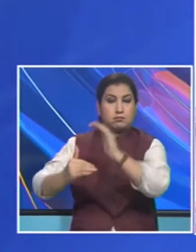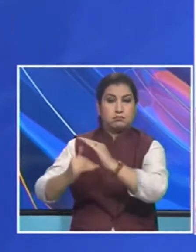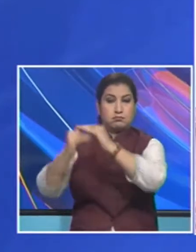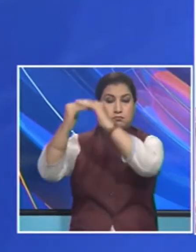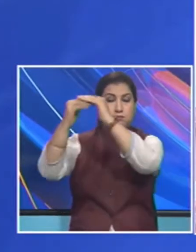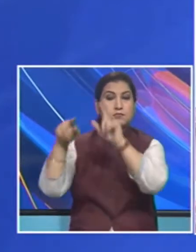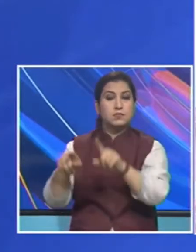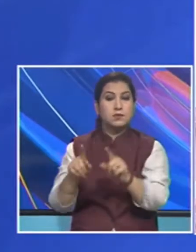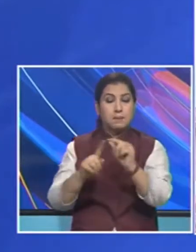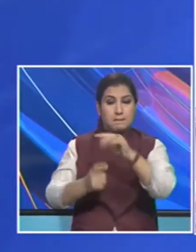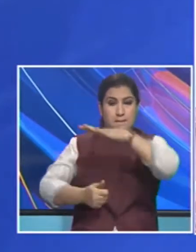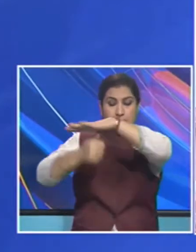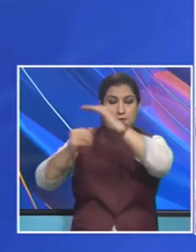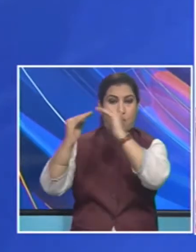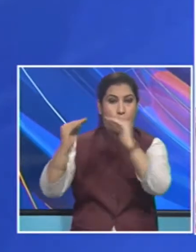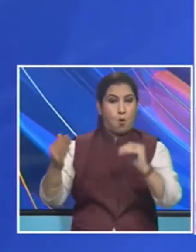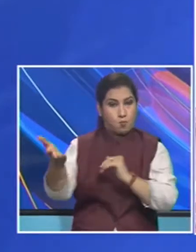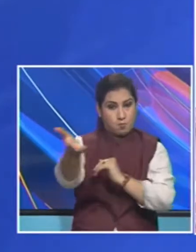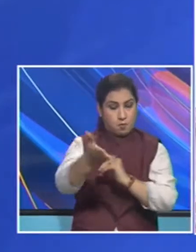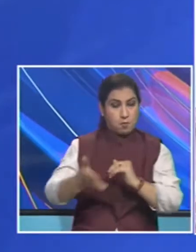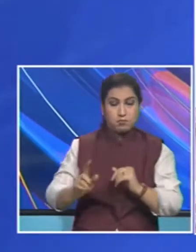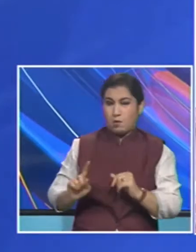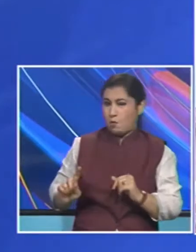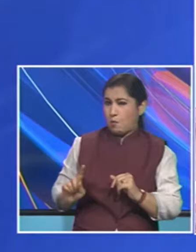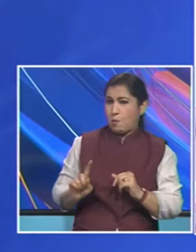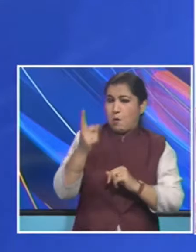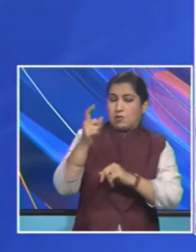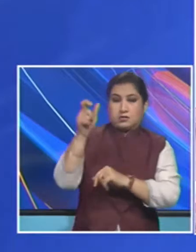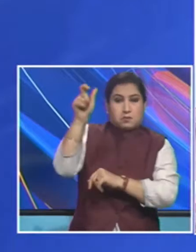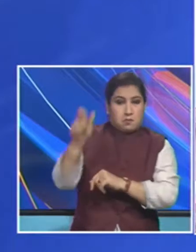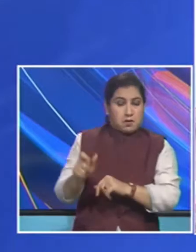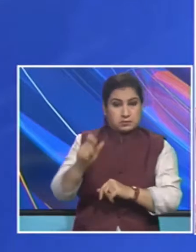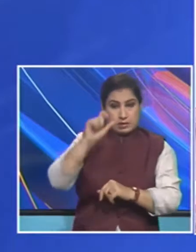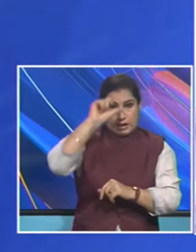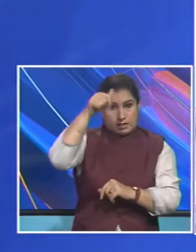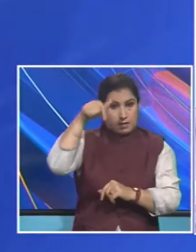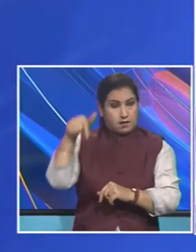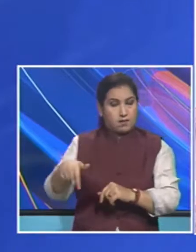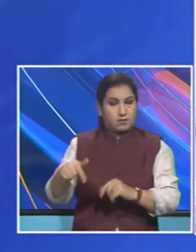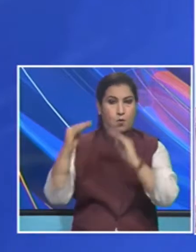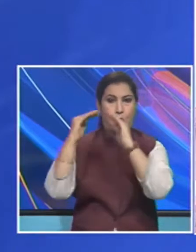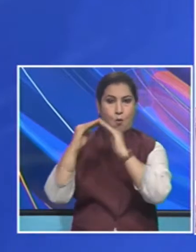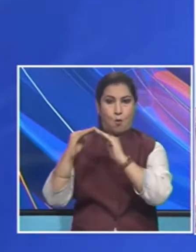भवन, देश के प्रथम नागरिक का आधिकारिक निवास।